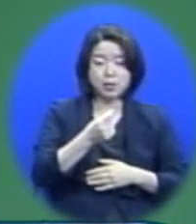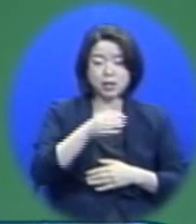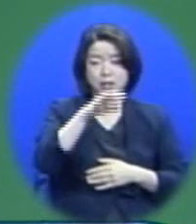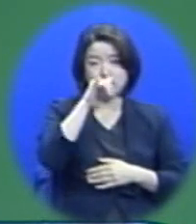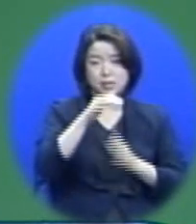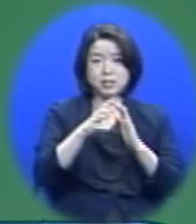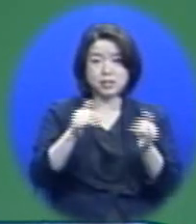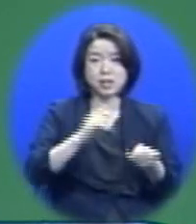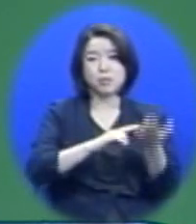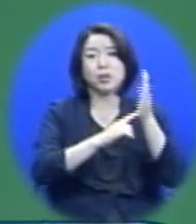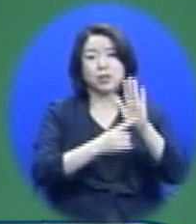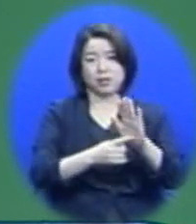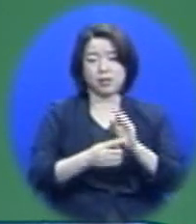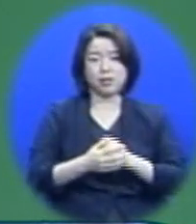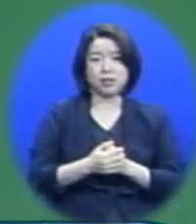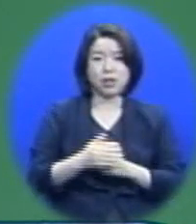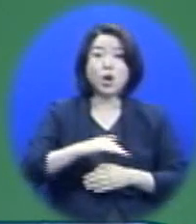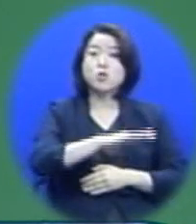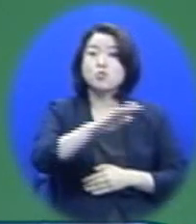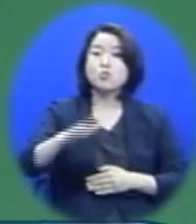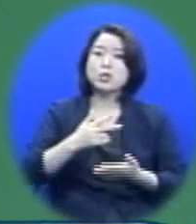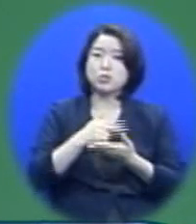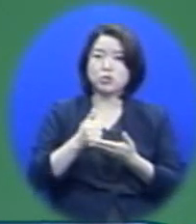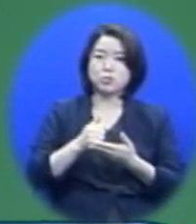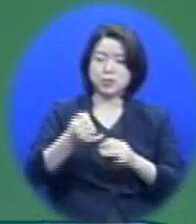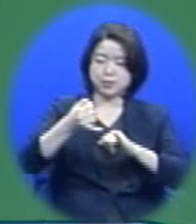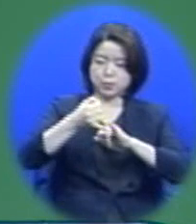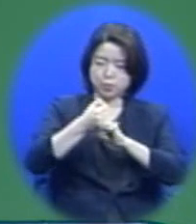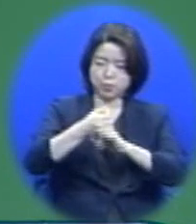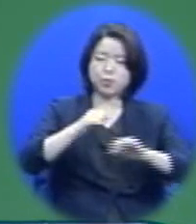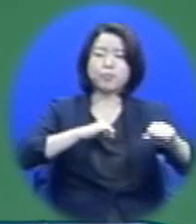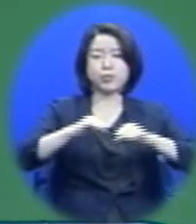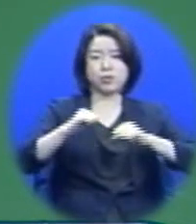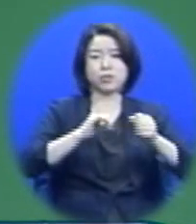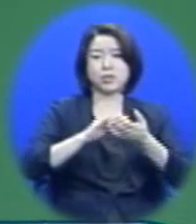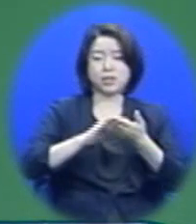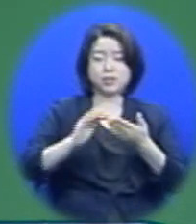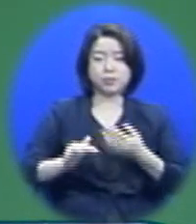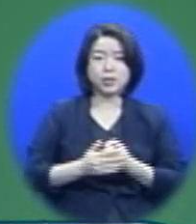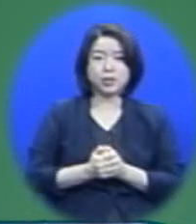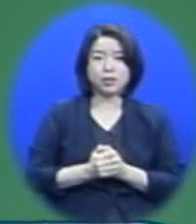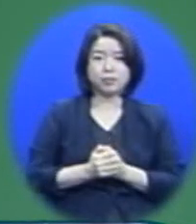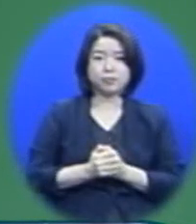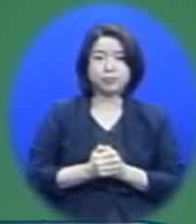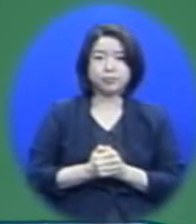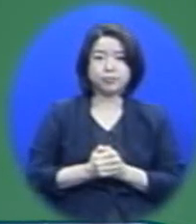나타납니다. 우리 주님은 반드시 역사하십니다.